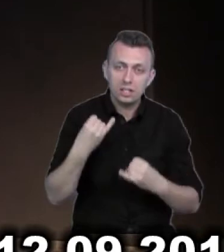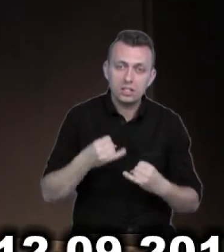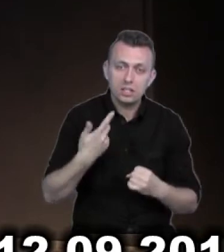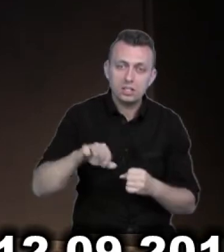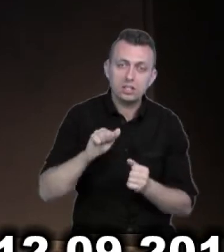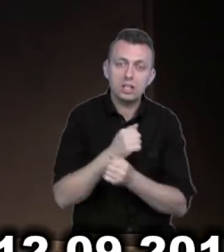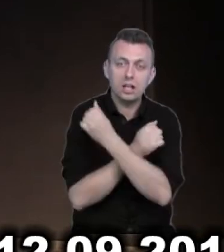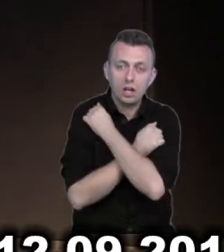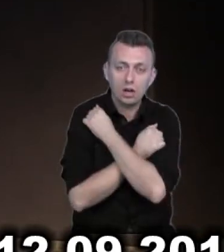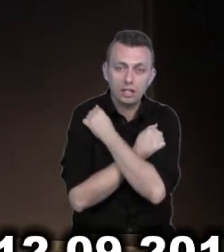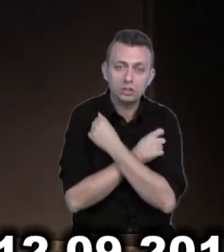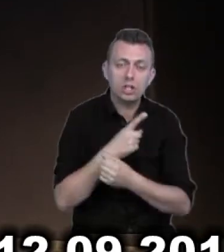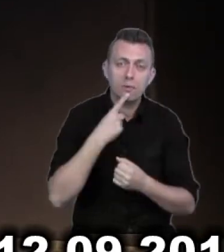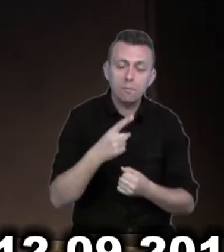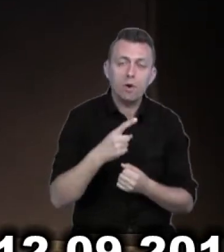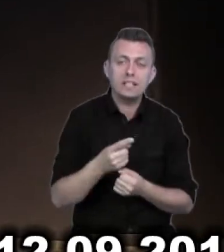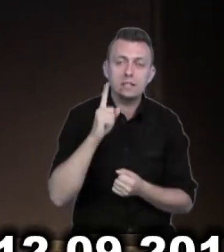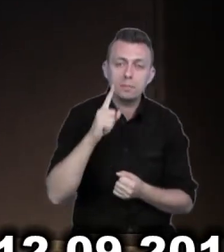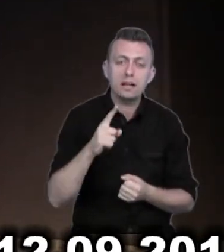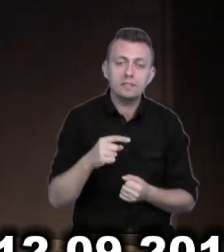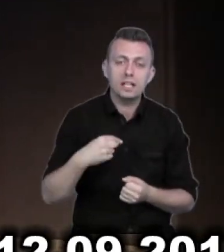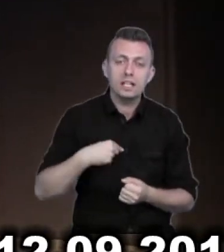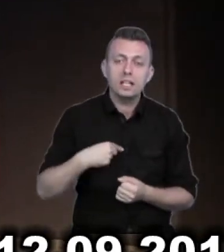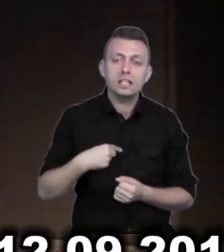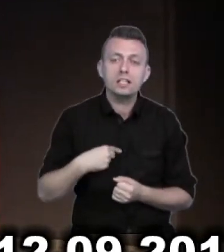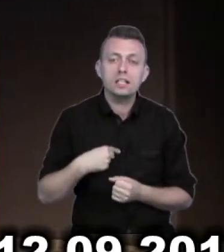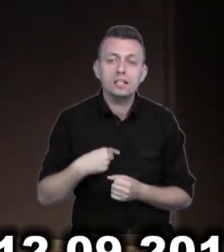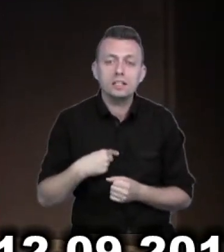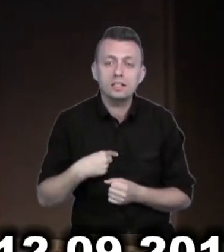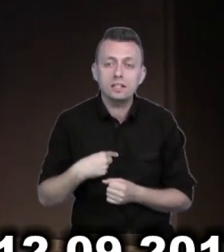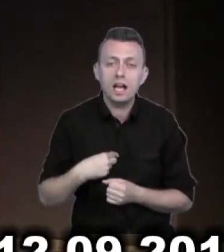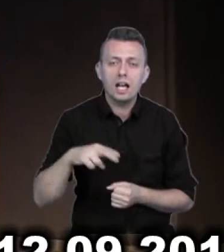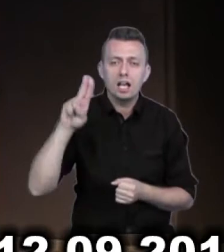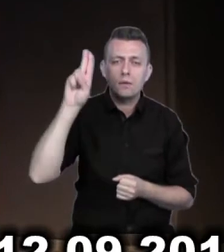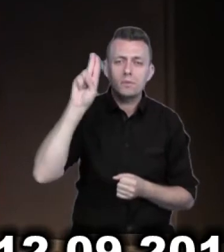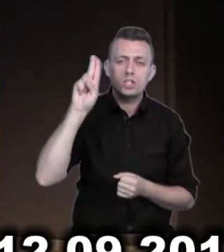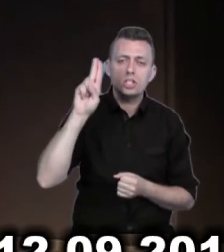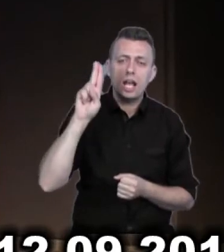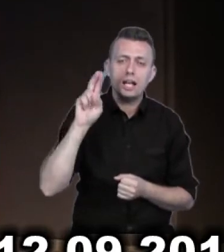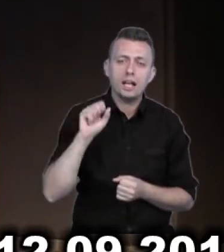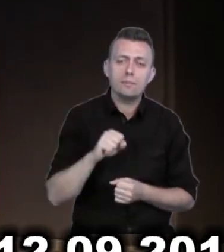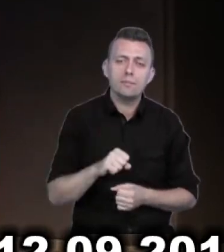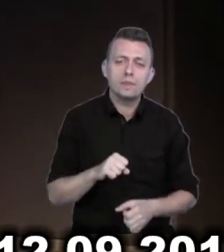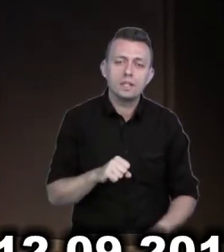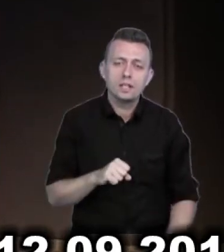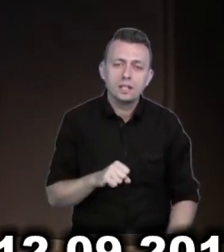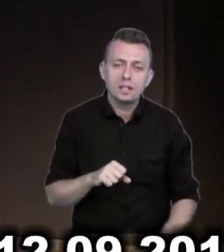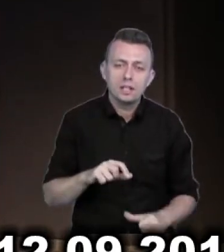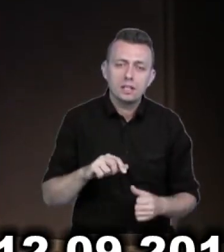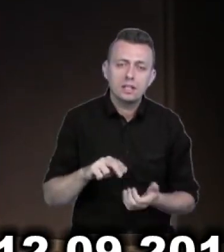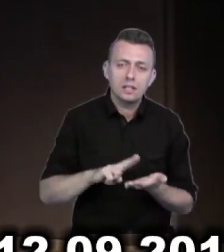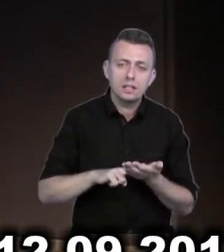Julio, ja przysięgam na ten księżyc. Oj, nie przysięgaj na księżyc. Na cóż mam